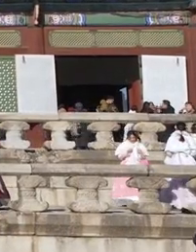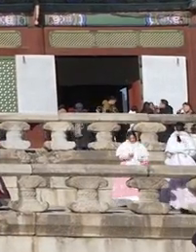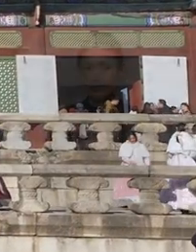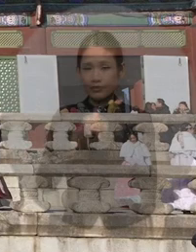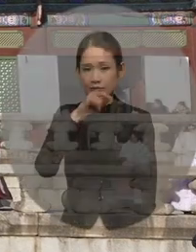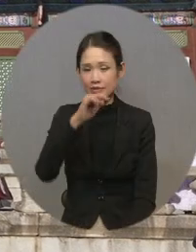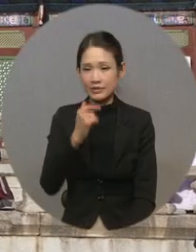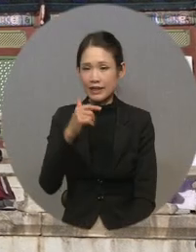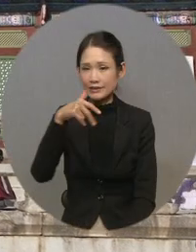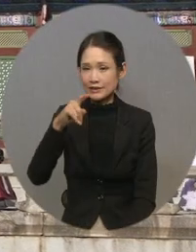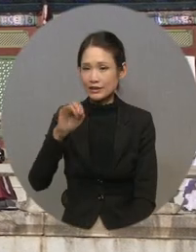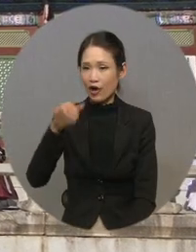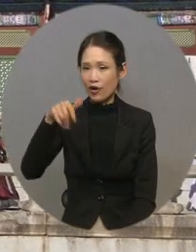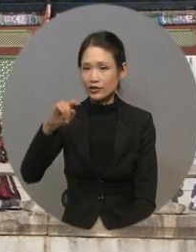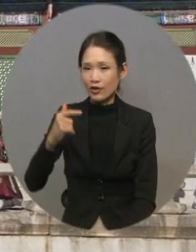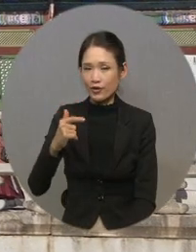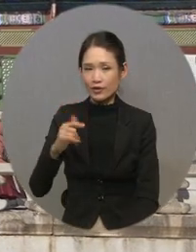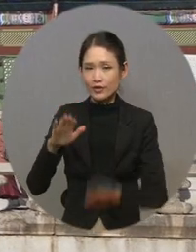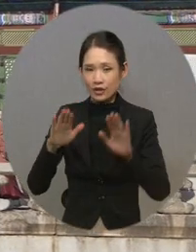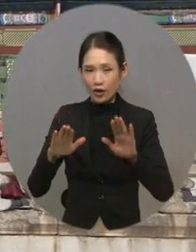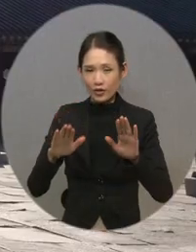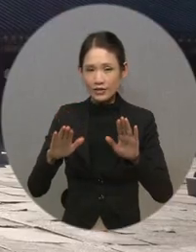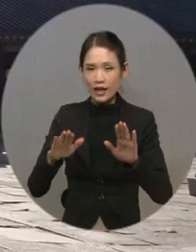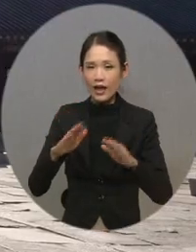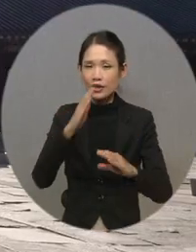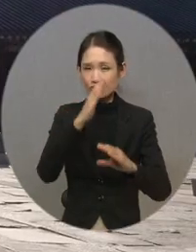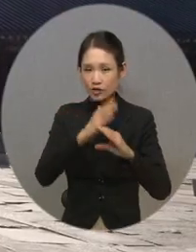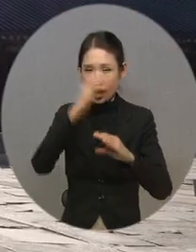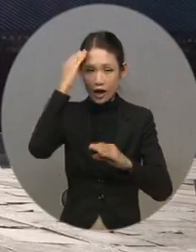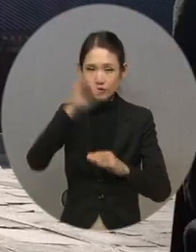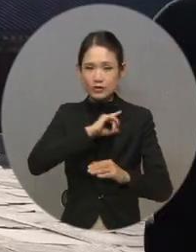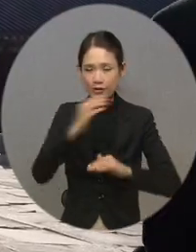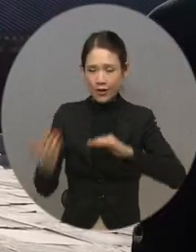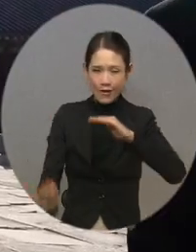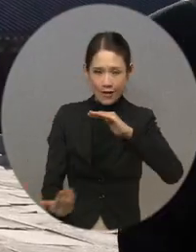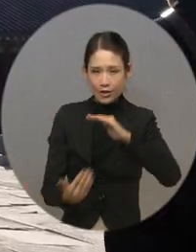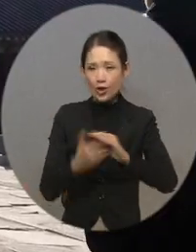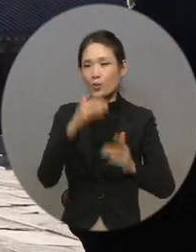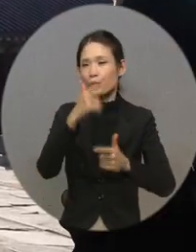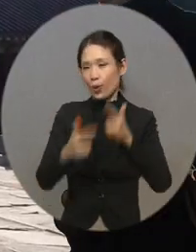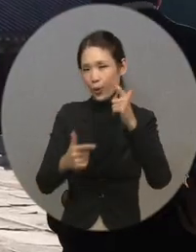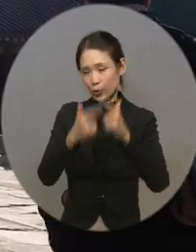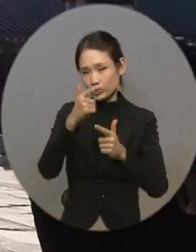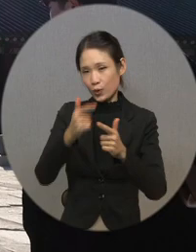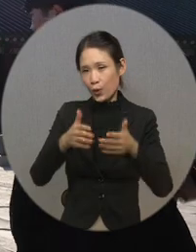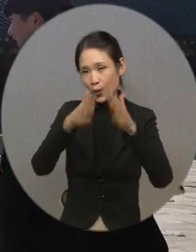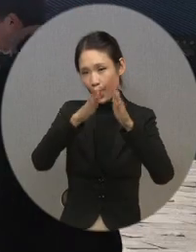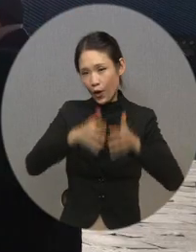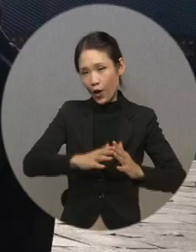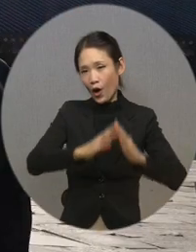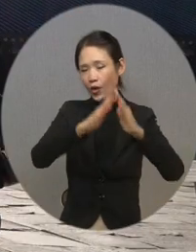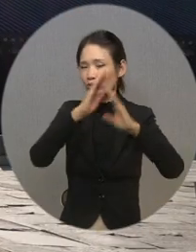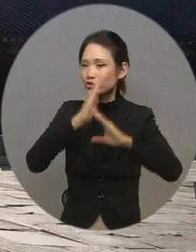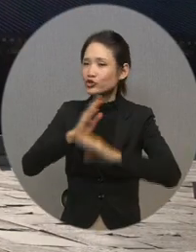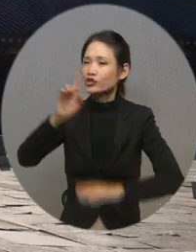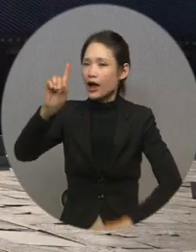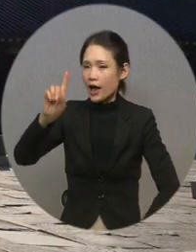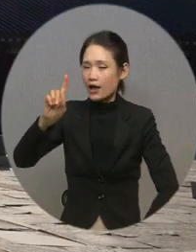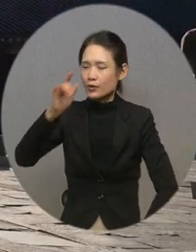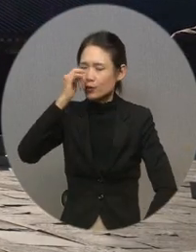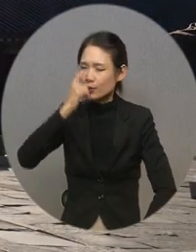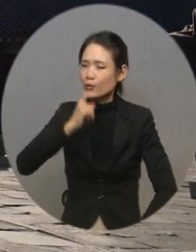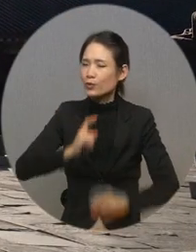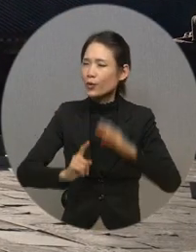근정전은 현존하는 한국 최대의 목조 건축물 중 하나로 법궁인 경복궁의 높은 위상을 보여주고 있습니다.